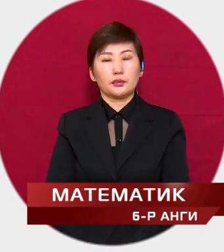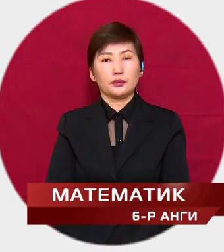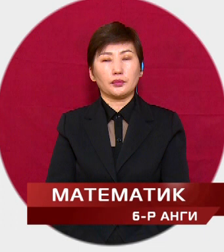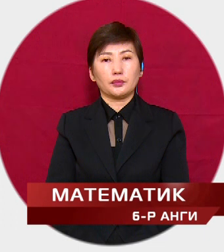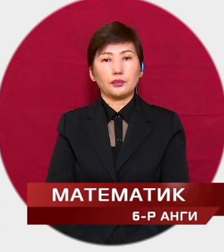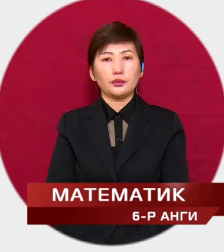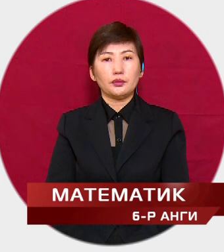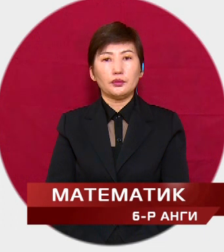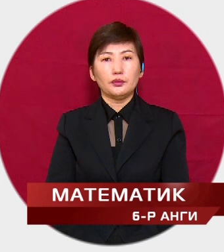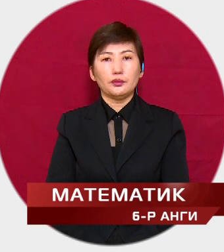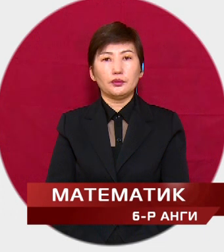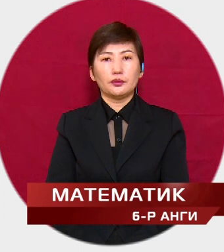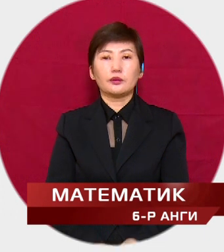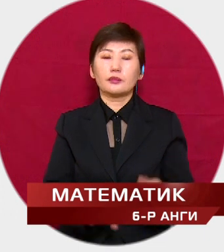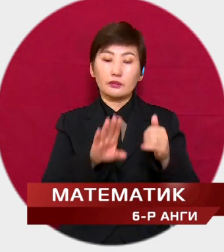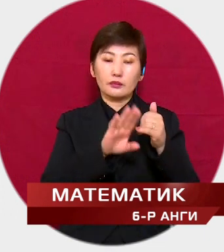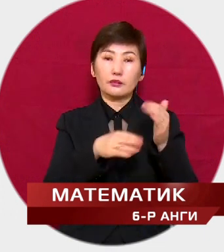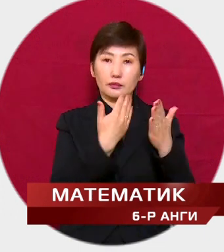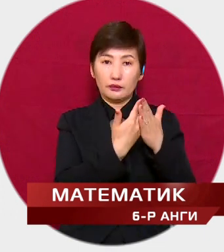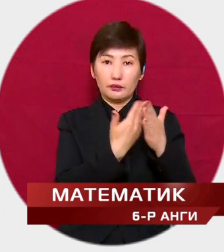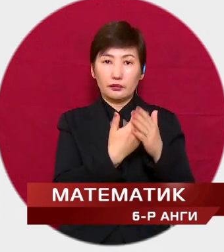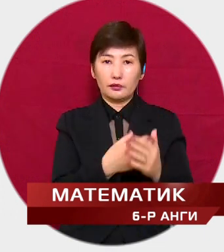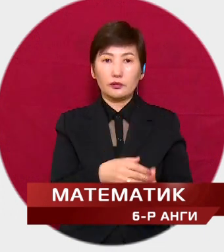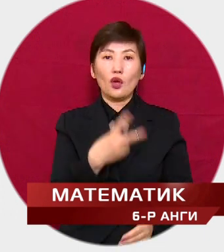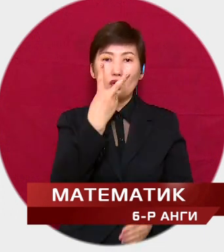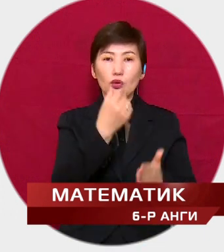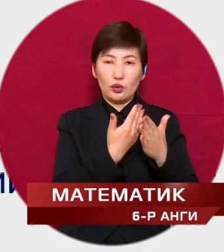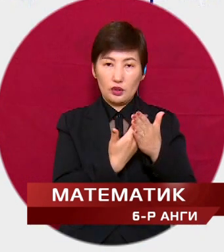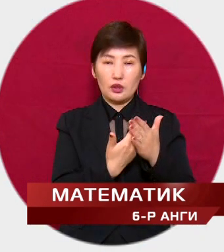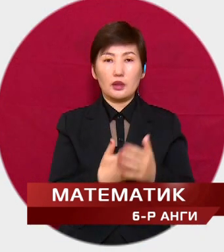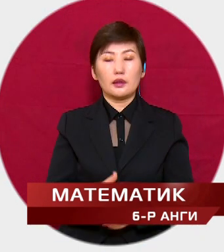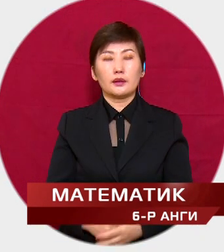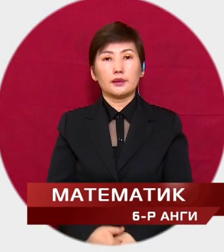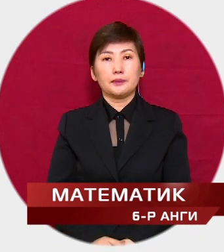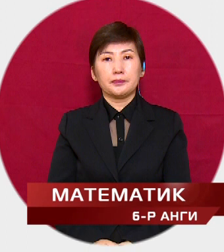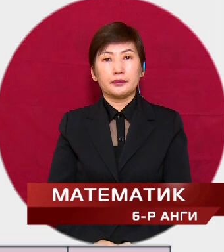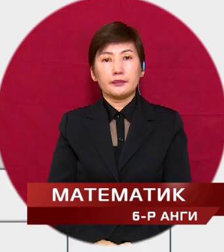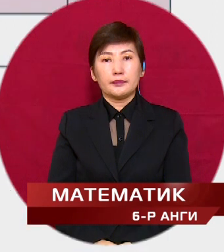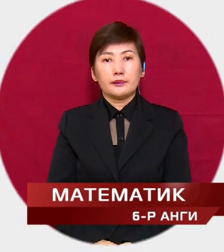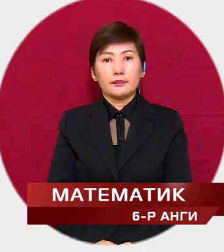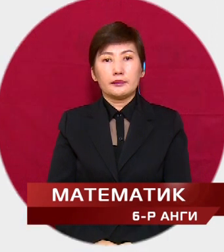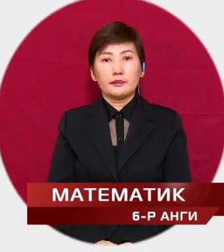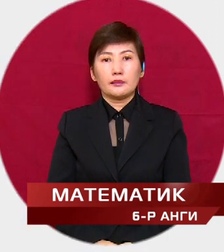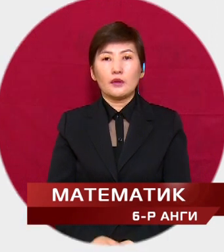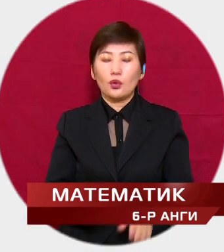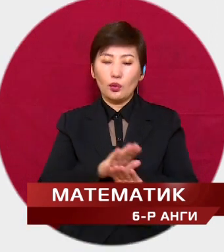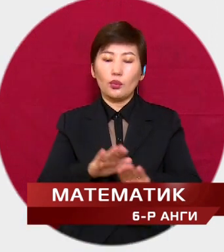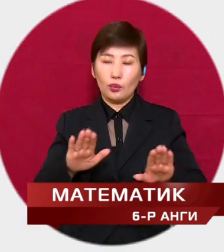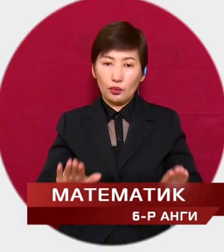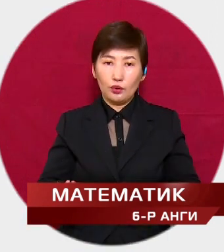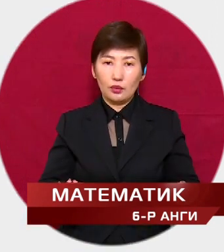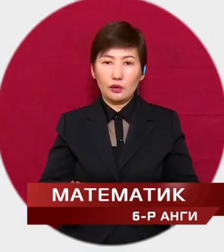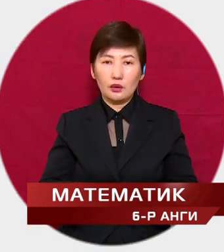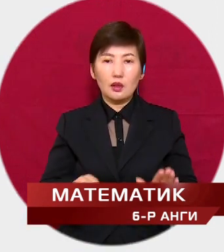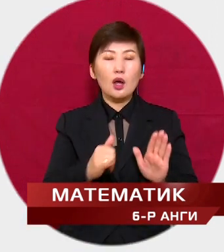За дараагийн жишээ нь 2 дугаар жишээг авч үзье. За хэсэг сурагчд